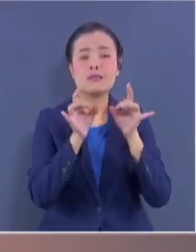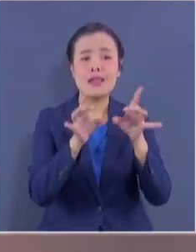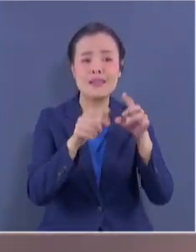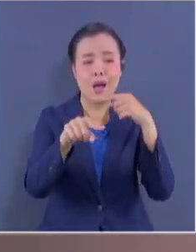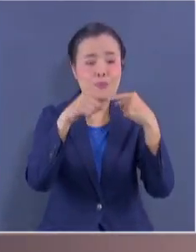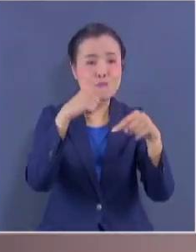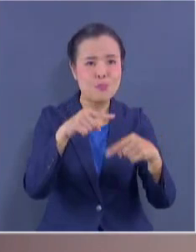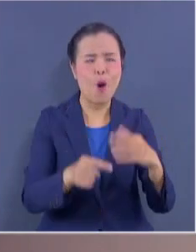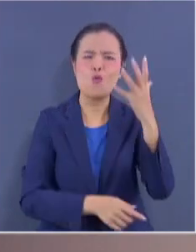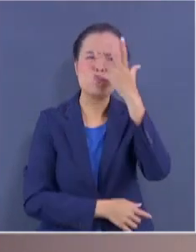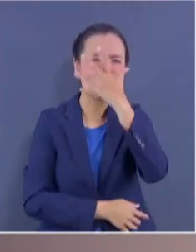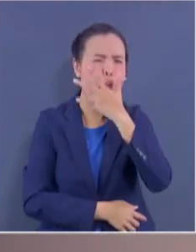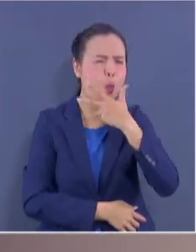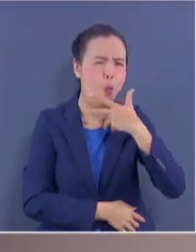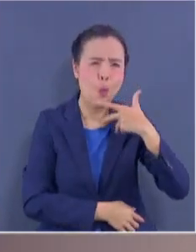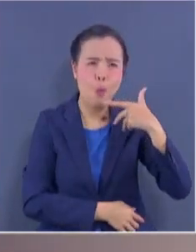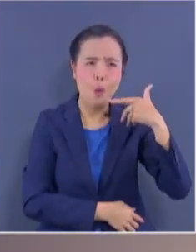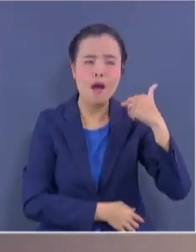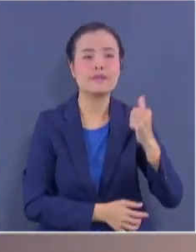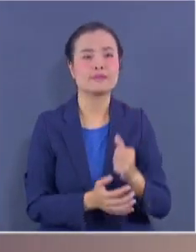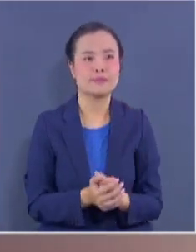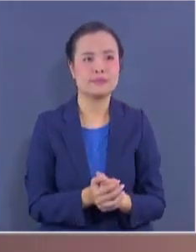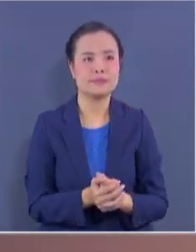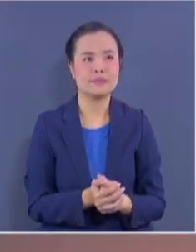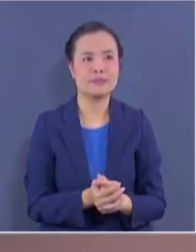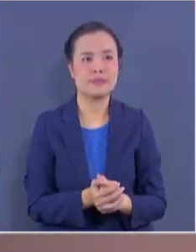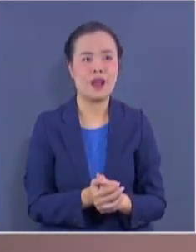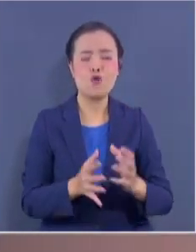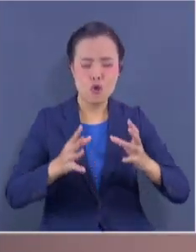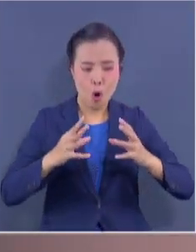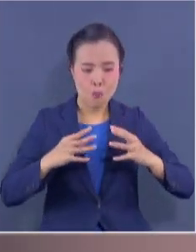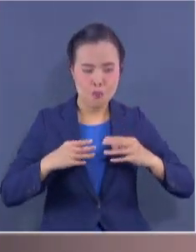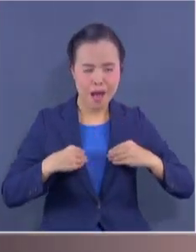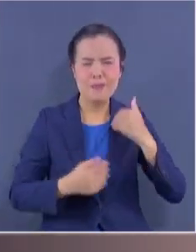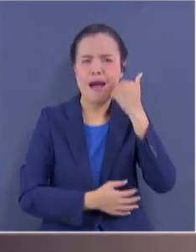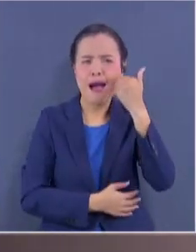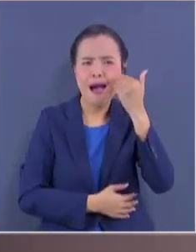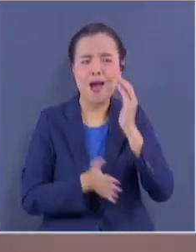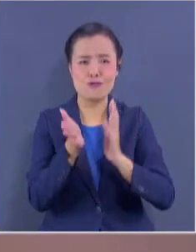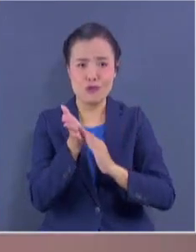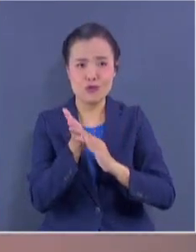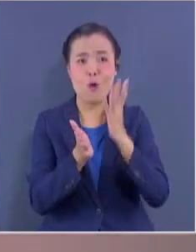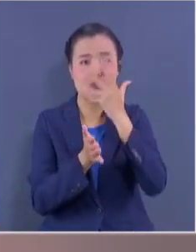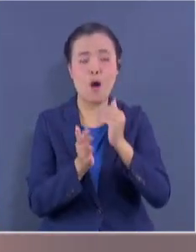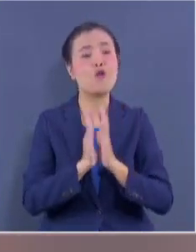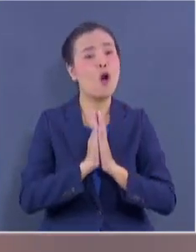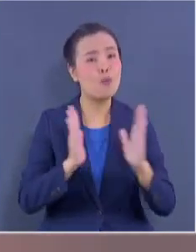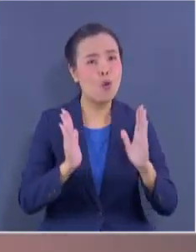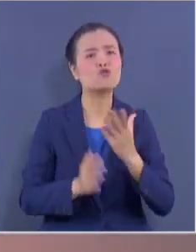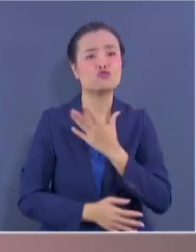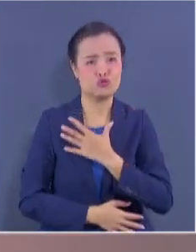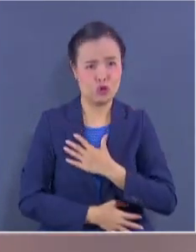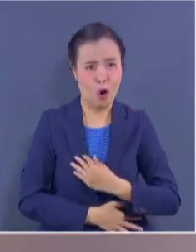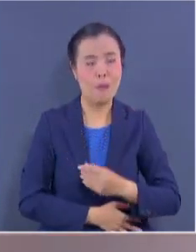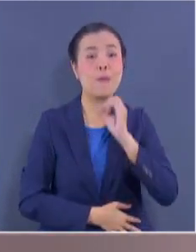กใหญ่เลยค่ะว่าสวยแบบตะโกนเลยล่าสุดนะคะสาวปรางก็ยอมรับค่ะว่าเขินที่ถูกชมแต่ก็ขอบคุณที่ทุกคนชอบนะคะพ